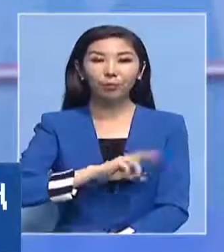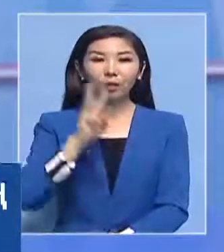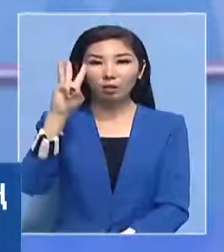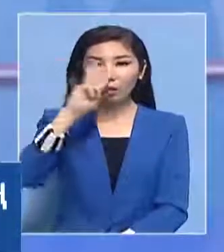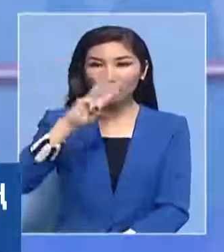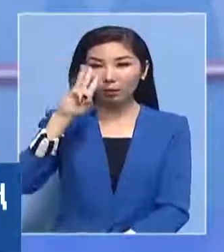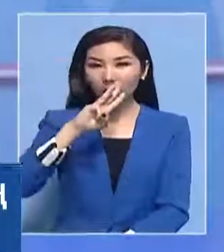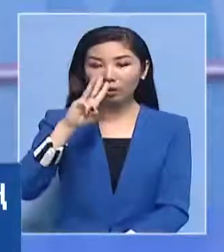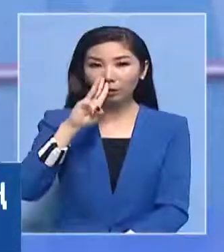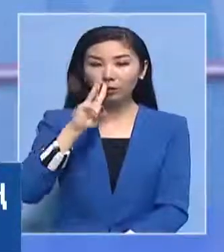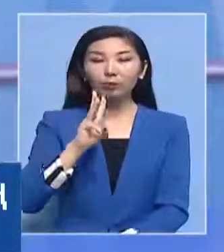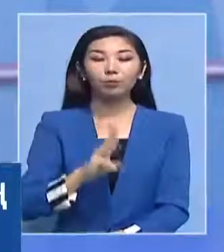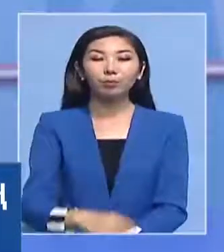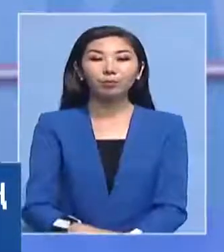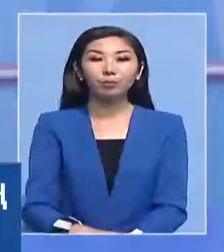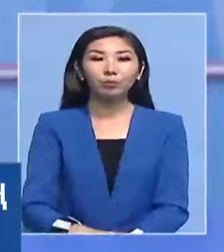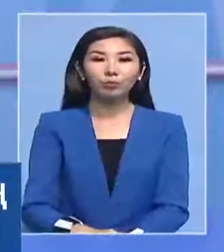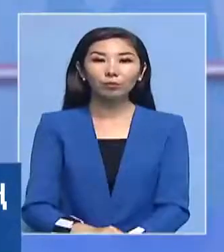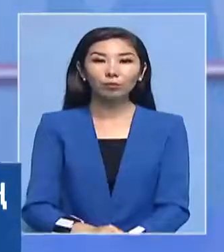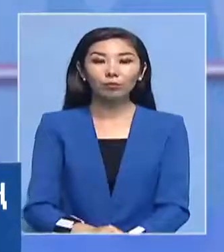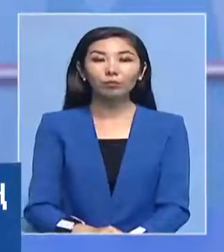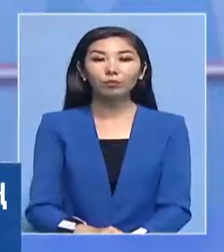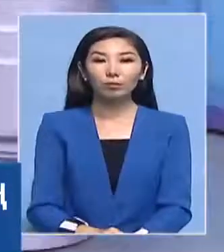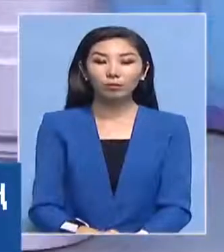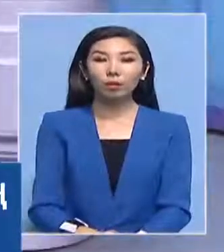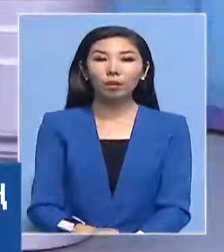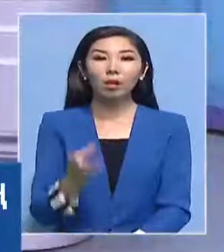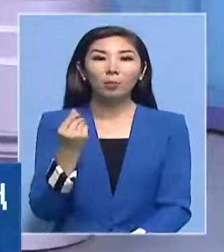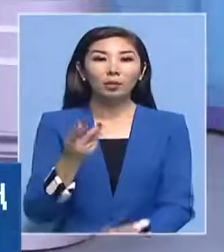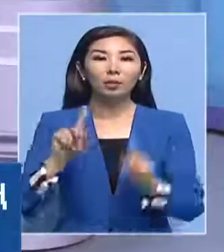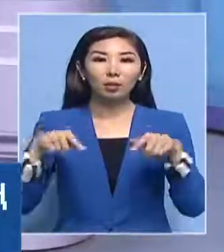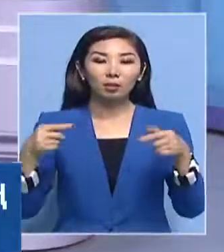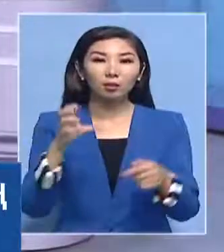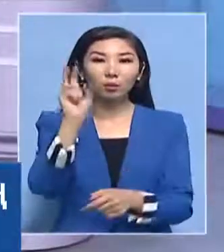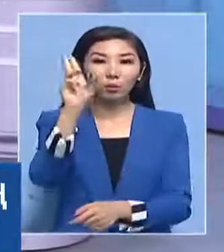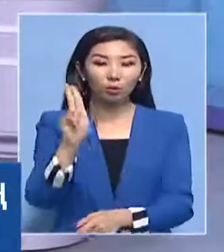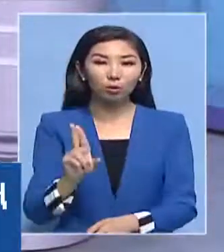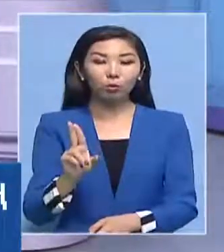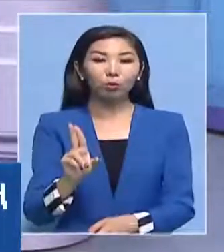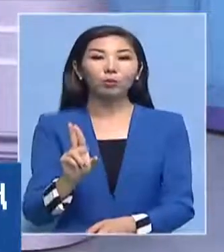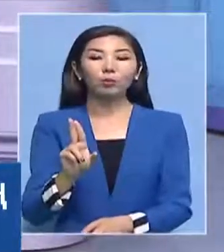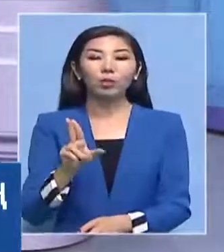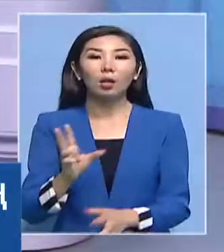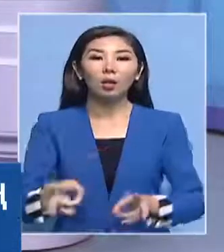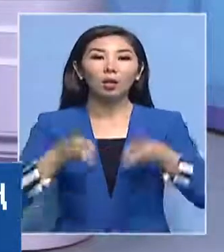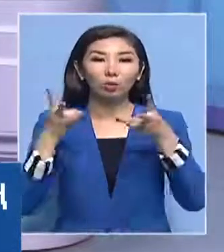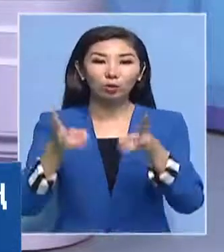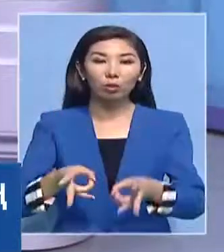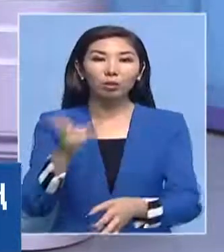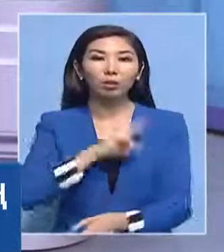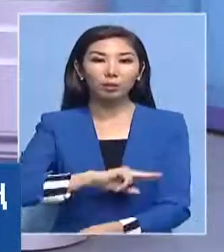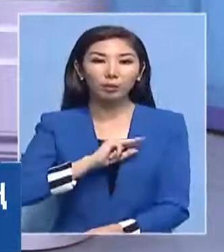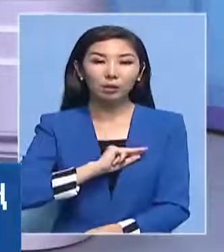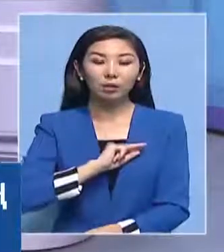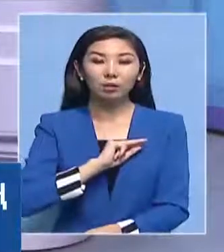жалақы жаңағы төлемей жағдайында қарастырылады. Басқа әлеуметтік төлемдер жөнінде қауіпсіздік еңбек